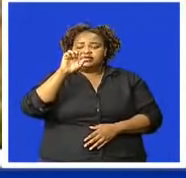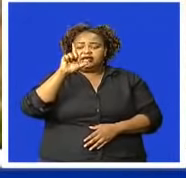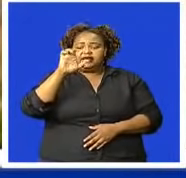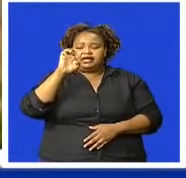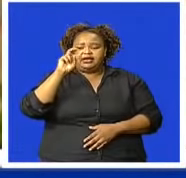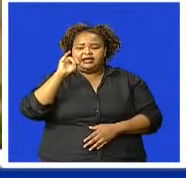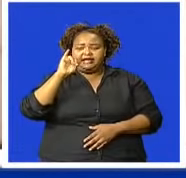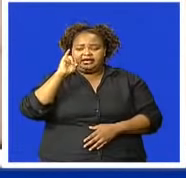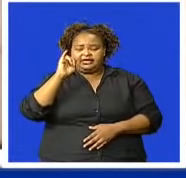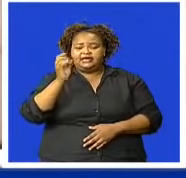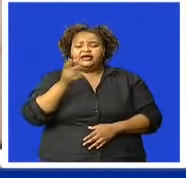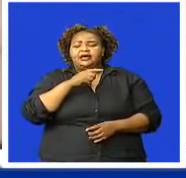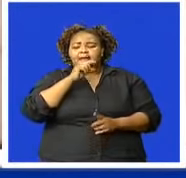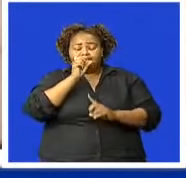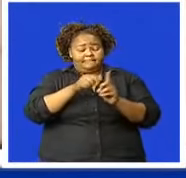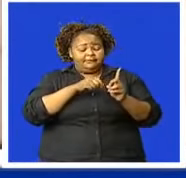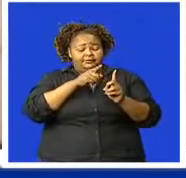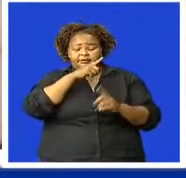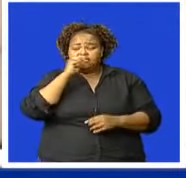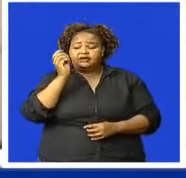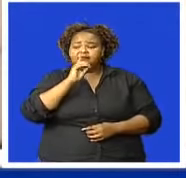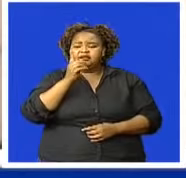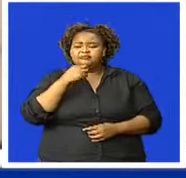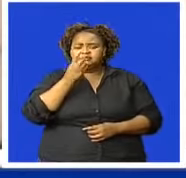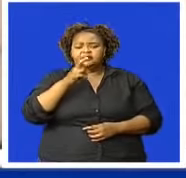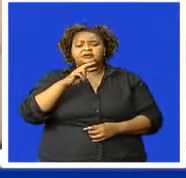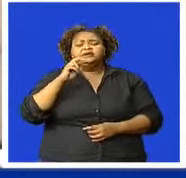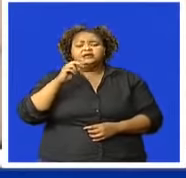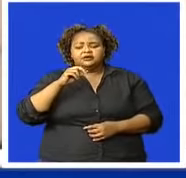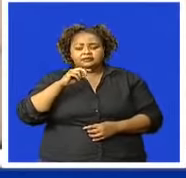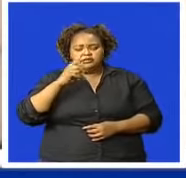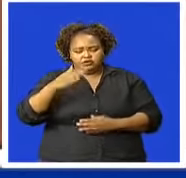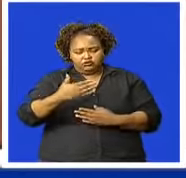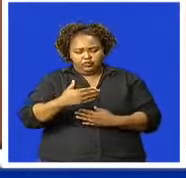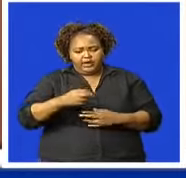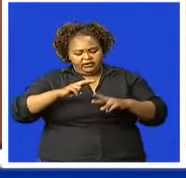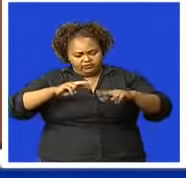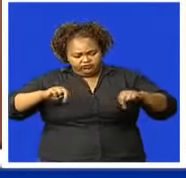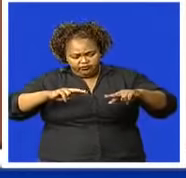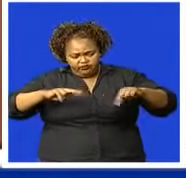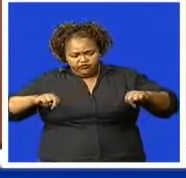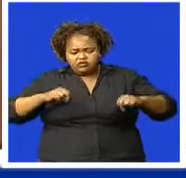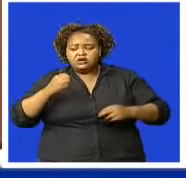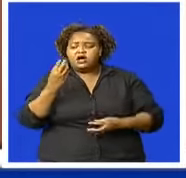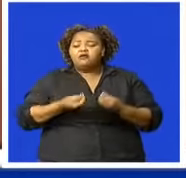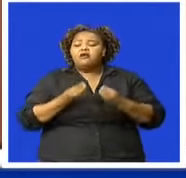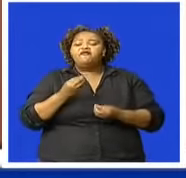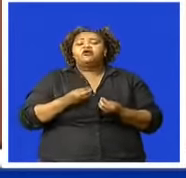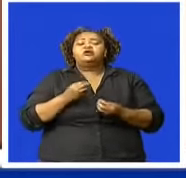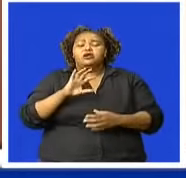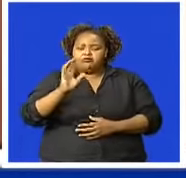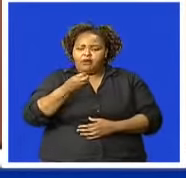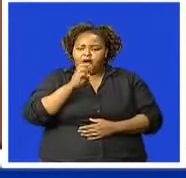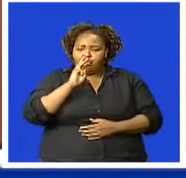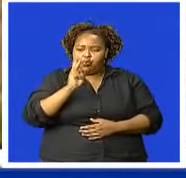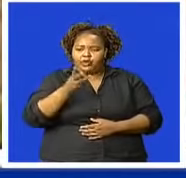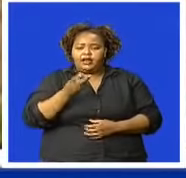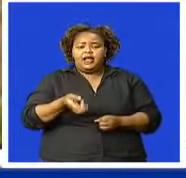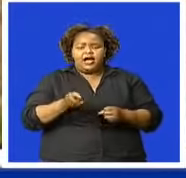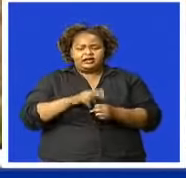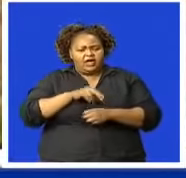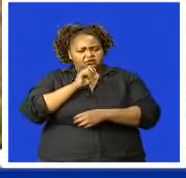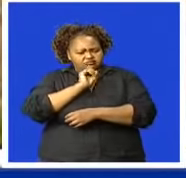batawuchubeka nekufuna labantwana bade batfulakale ubese ukhuta sive ngemkhuba yokusongela labo laba basolako.